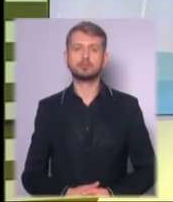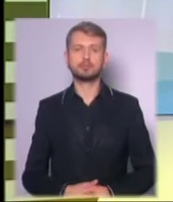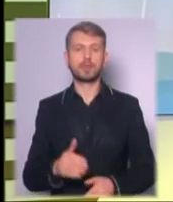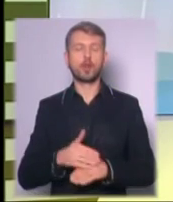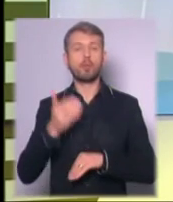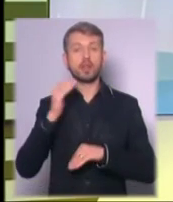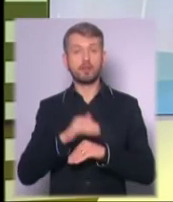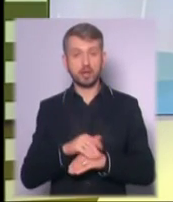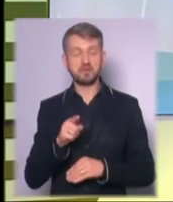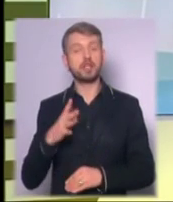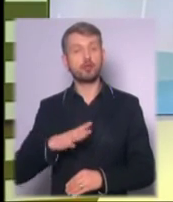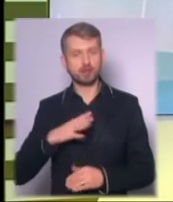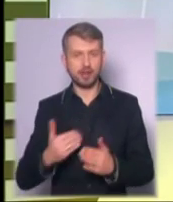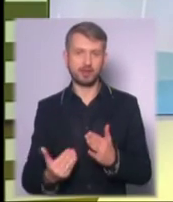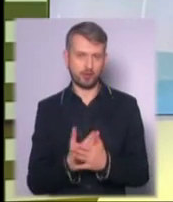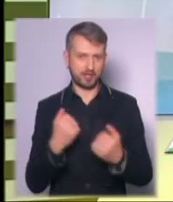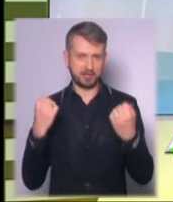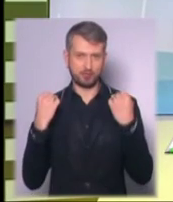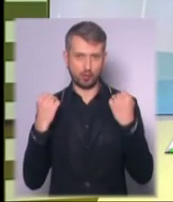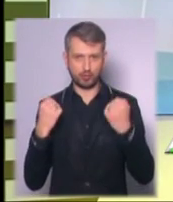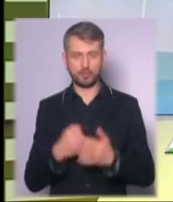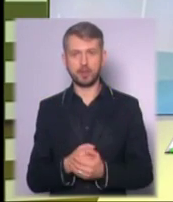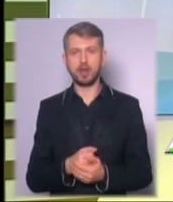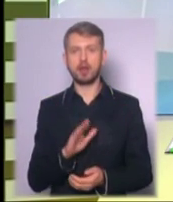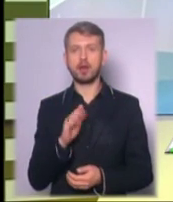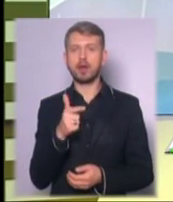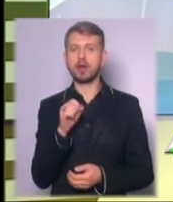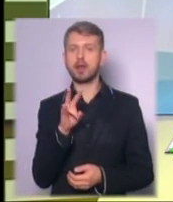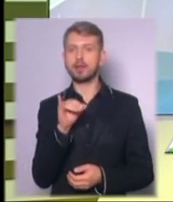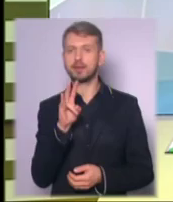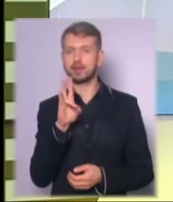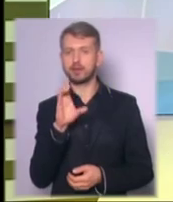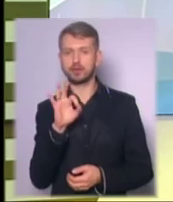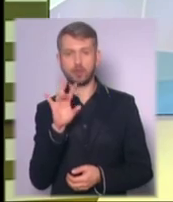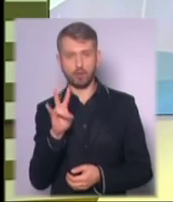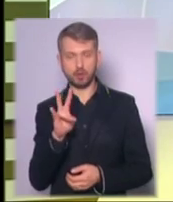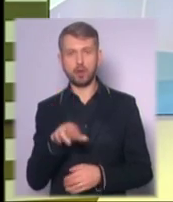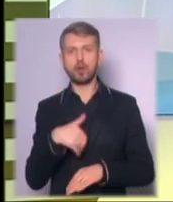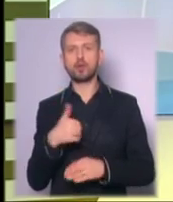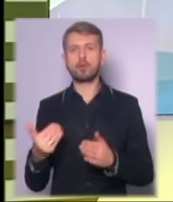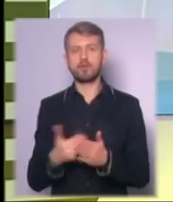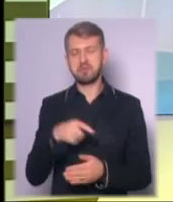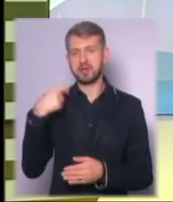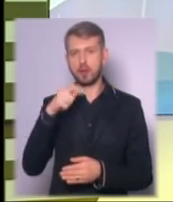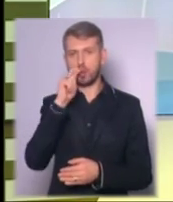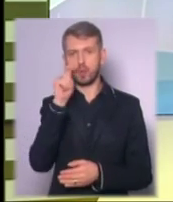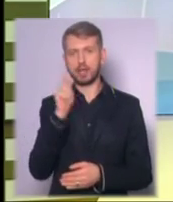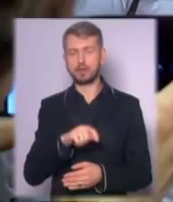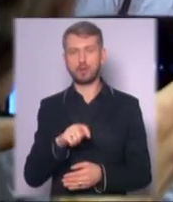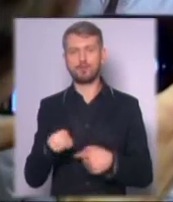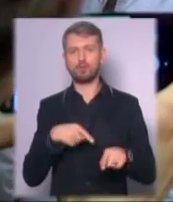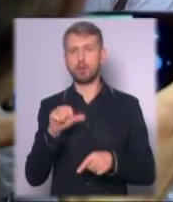Добрий вечір. Ви дочекалися новини спорту. Володимир Генінсон – новий президент Української футбольної прем'єр-ліги.